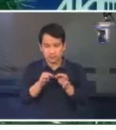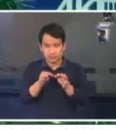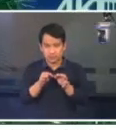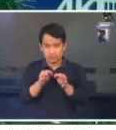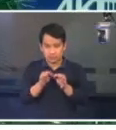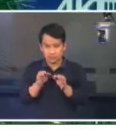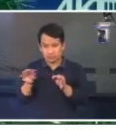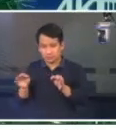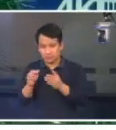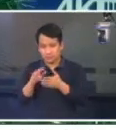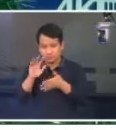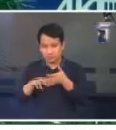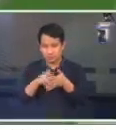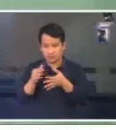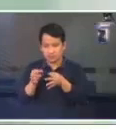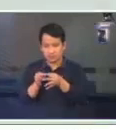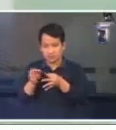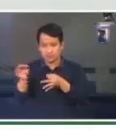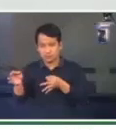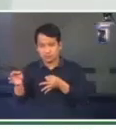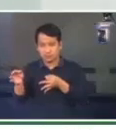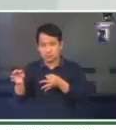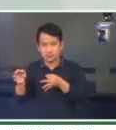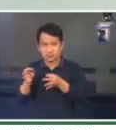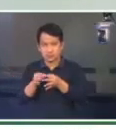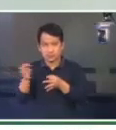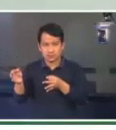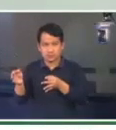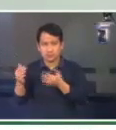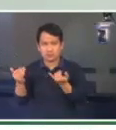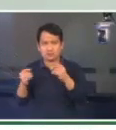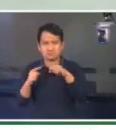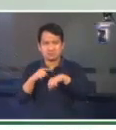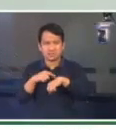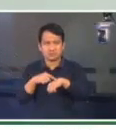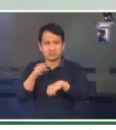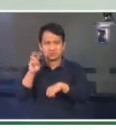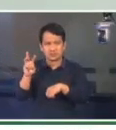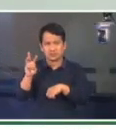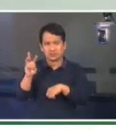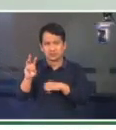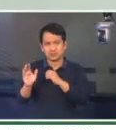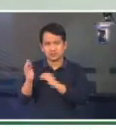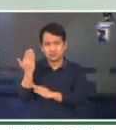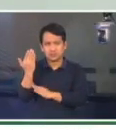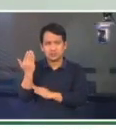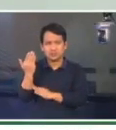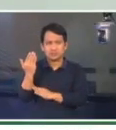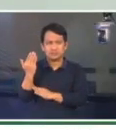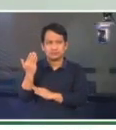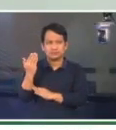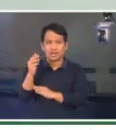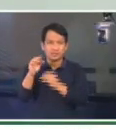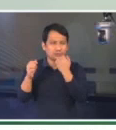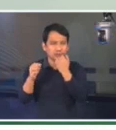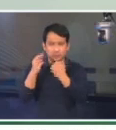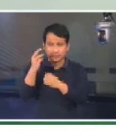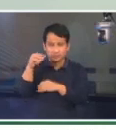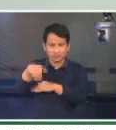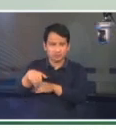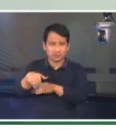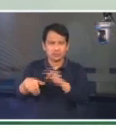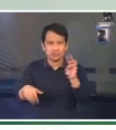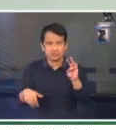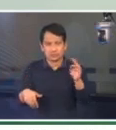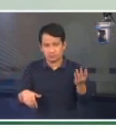oras ng curfew. Ayon sa CBCP, pwede nang gawin ang evening masses mula alas 6 ng gabi. Alas 6 ng umaga naman ang